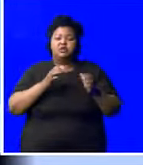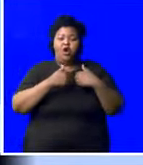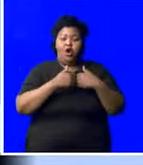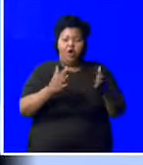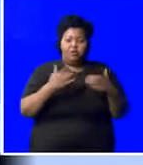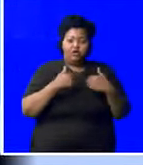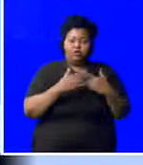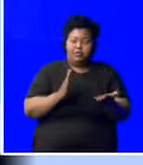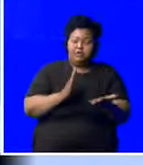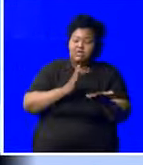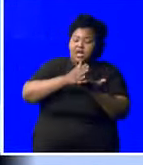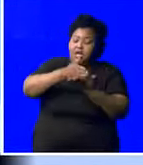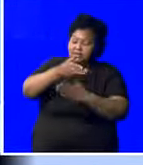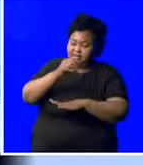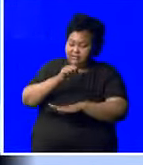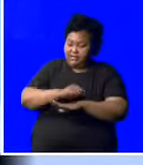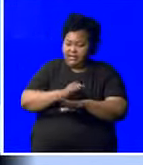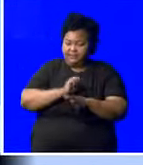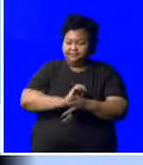Ngwenyamamvuna